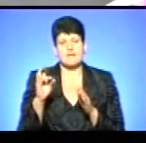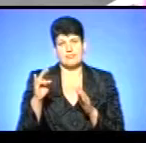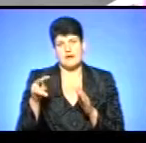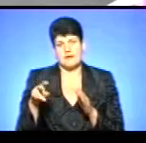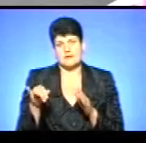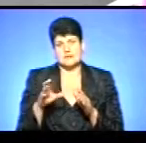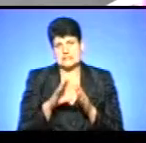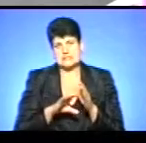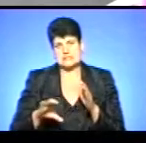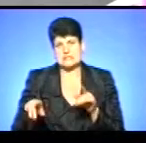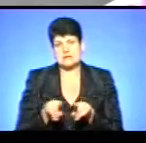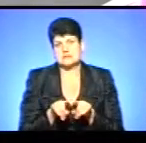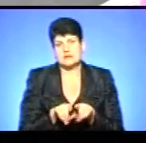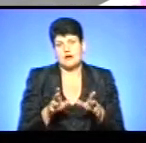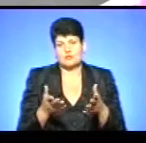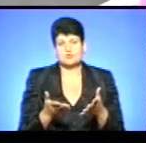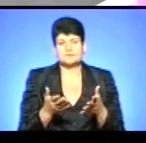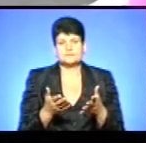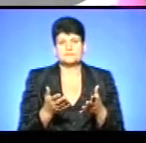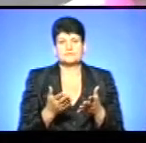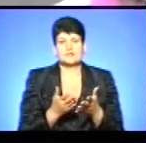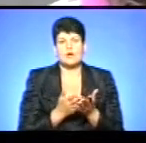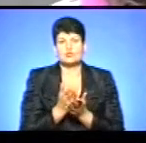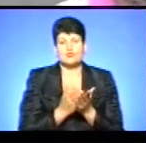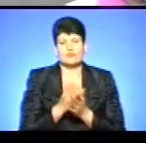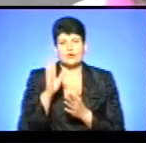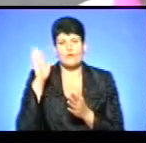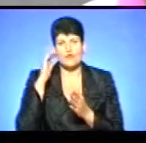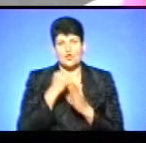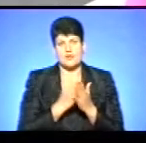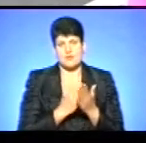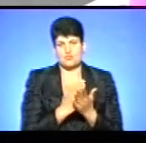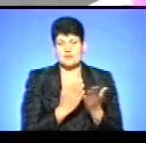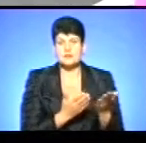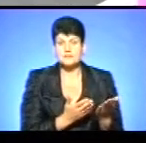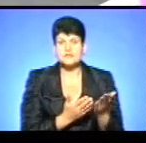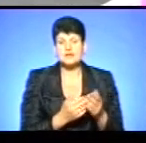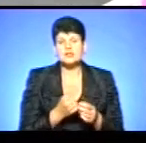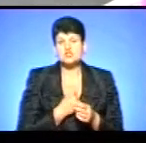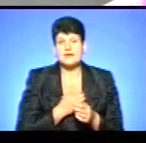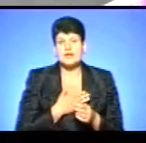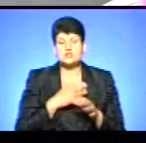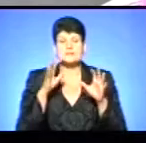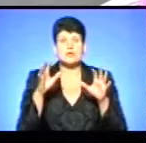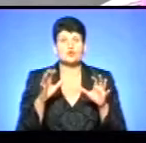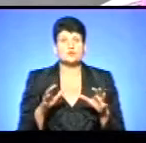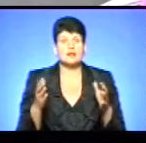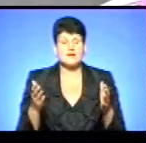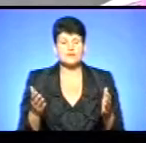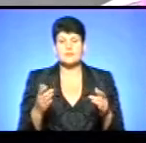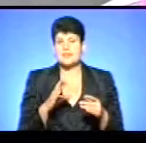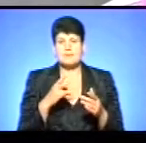на обслуговуванні водоканалу знаходиться. На жаль, нашим законодавством